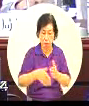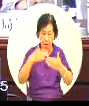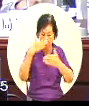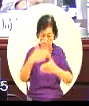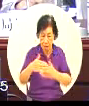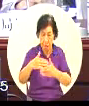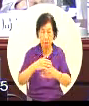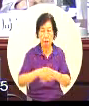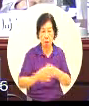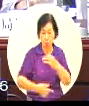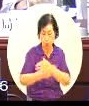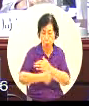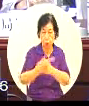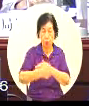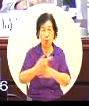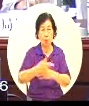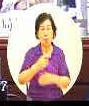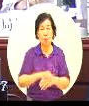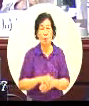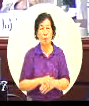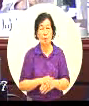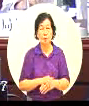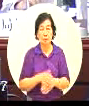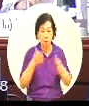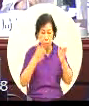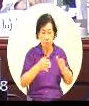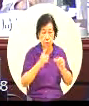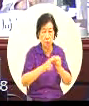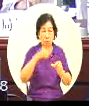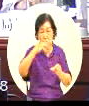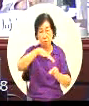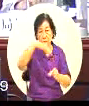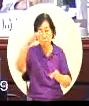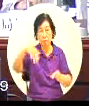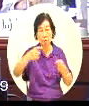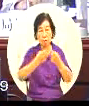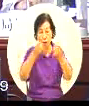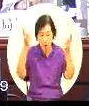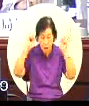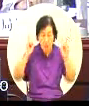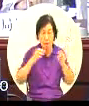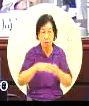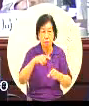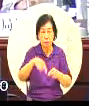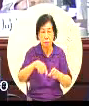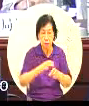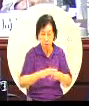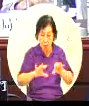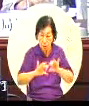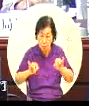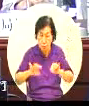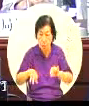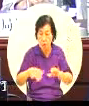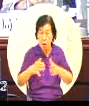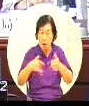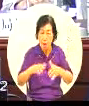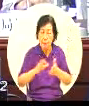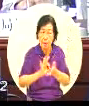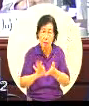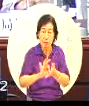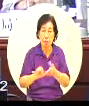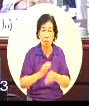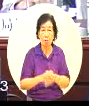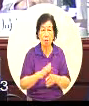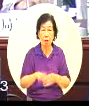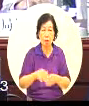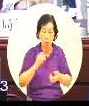紧的速度里面，对讲中山大学是不是这个部分学地要使用无？让咱高雄有一个变